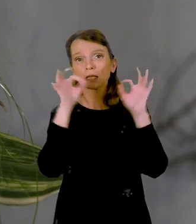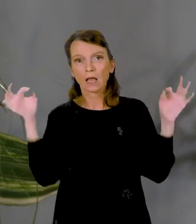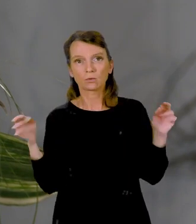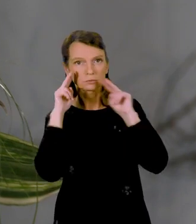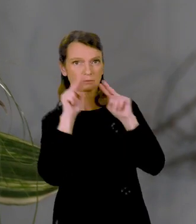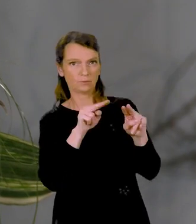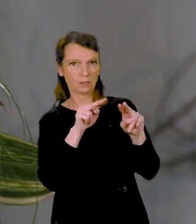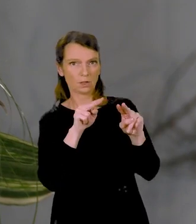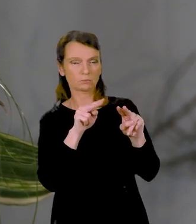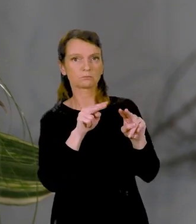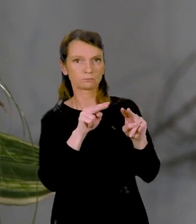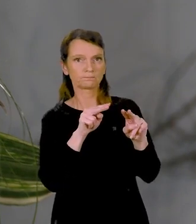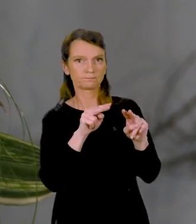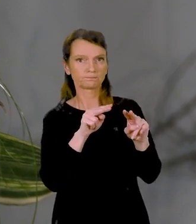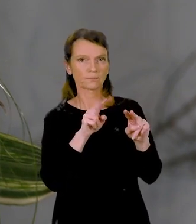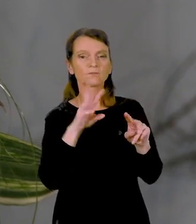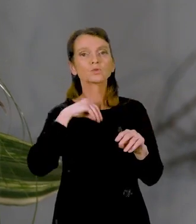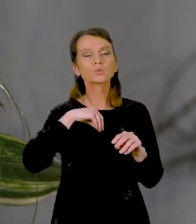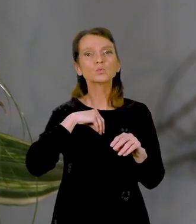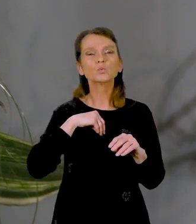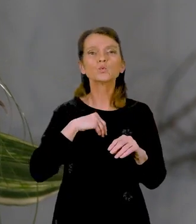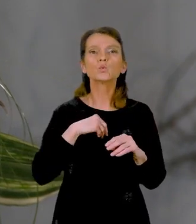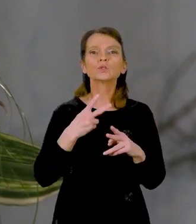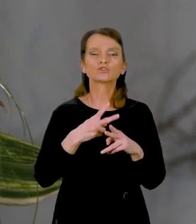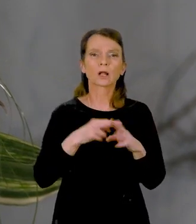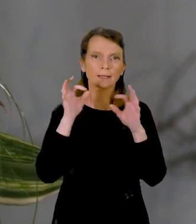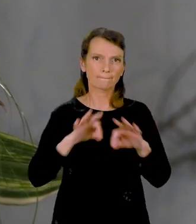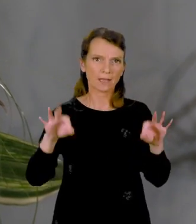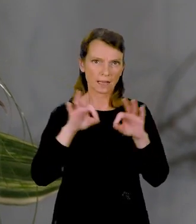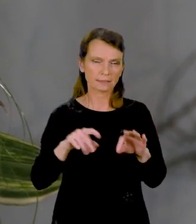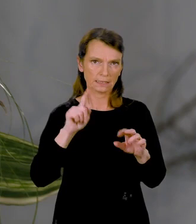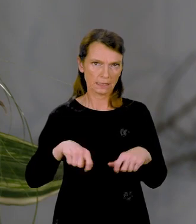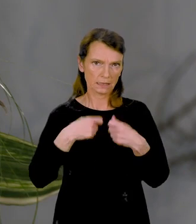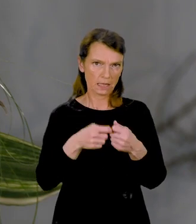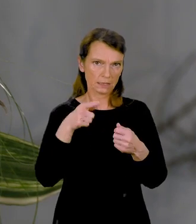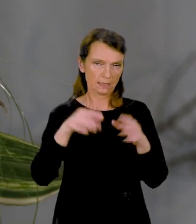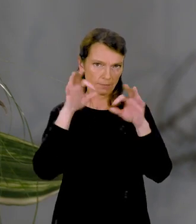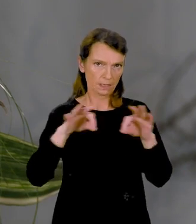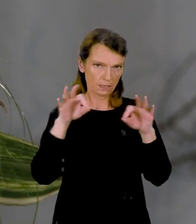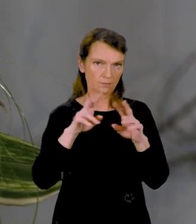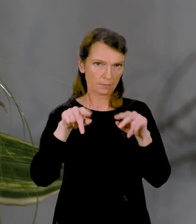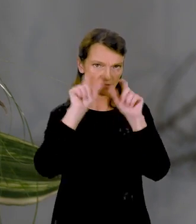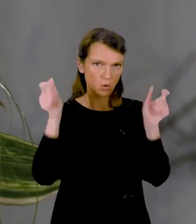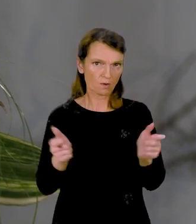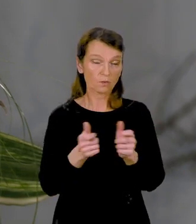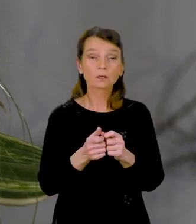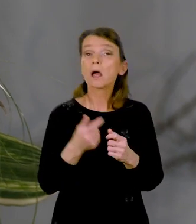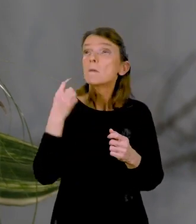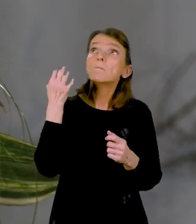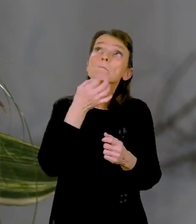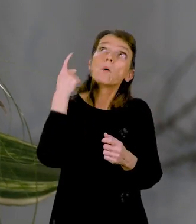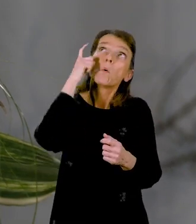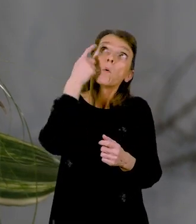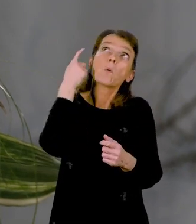V duhu državnega praznika, ki daje okvir tej prireditvi, se lahko vprašamo, kako bi se uveljavil France